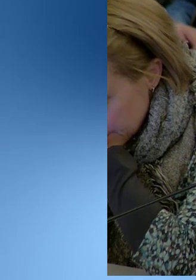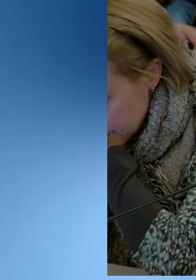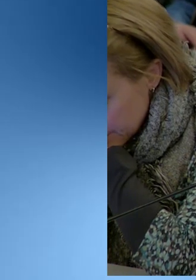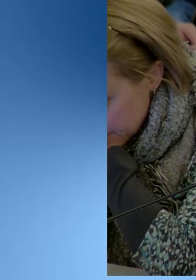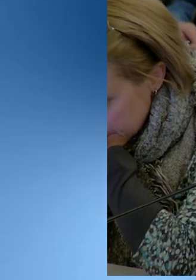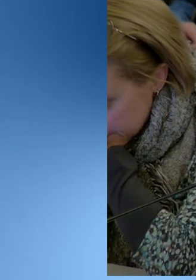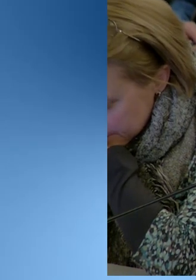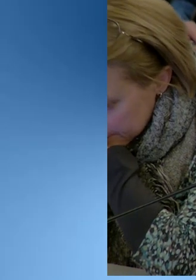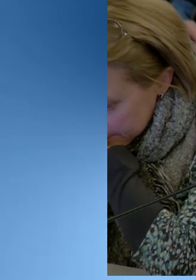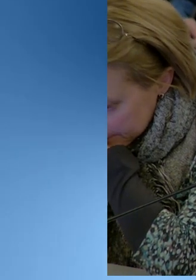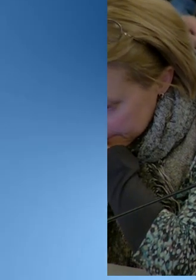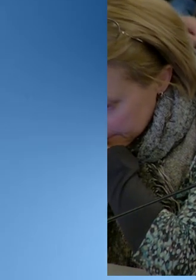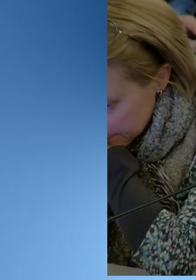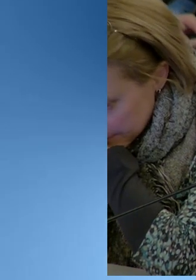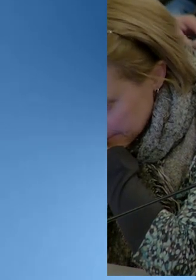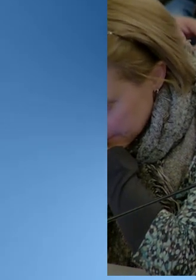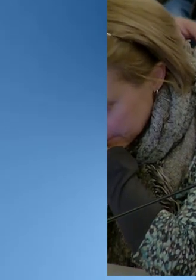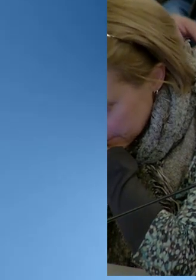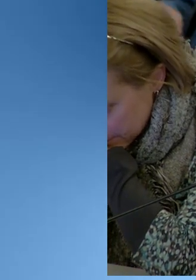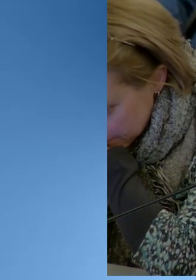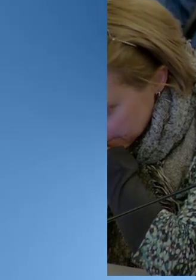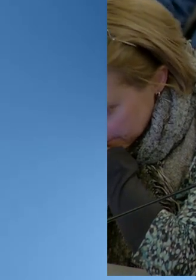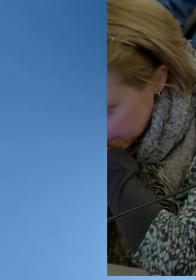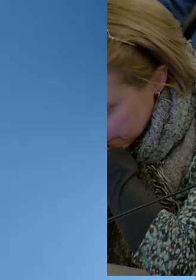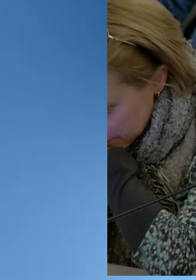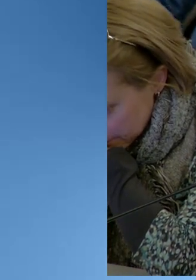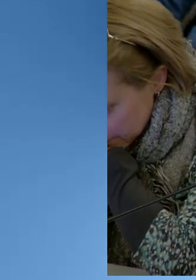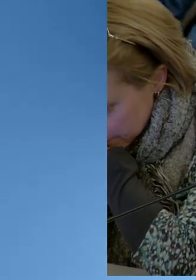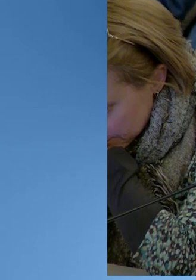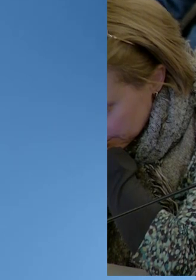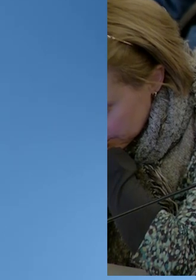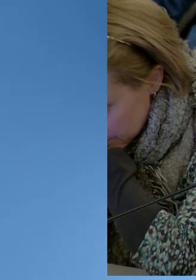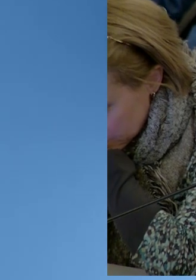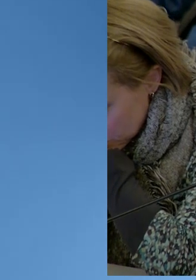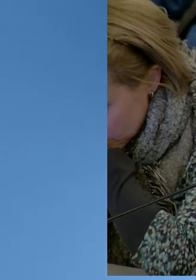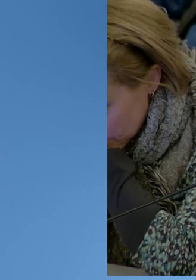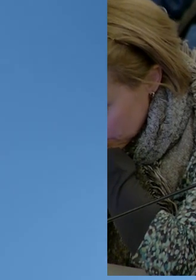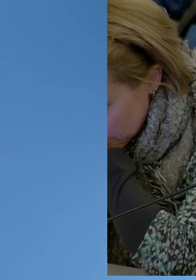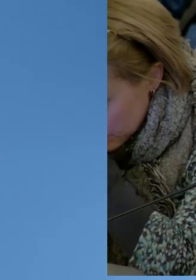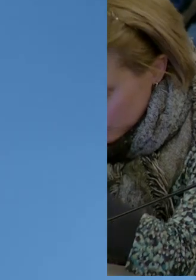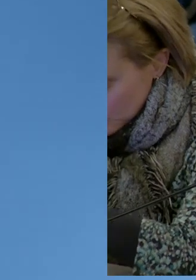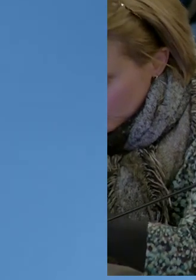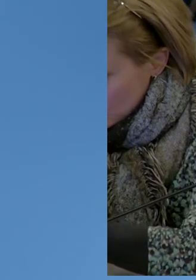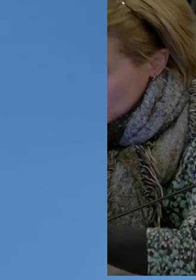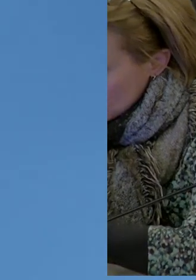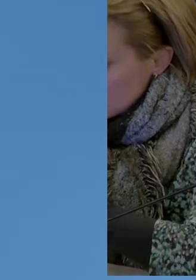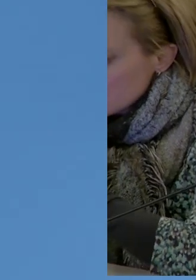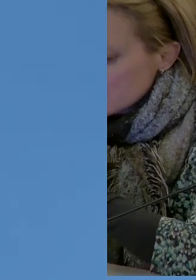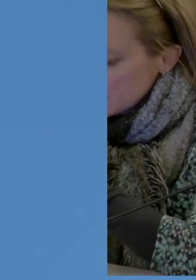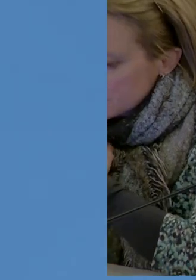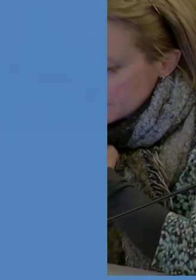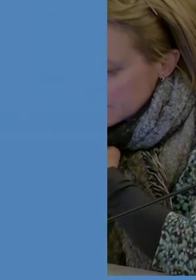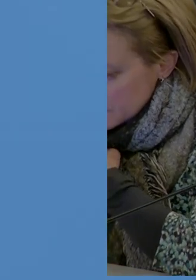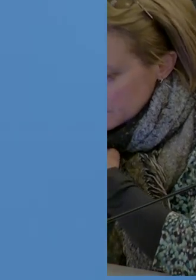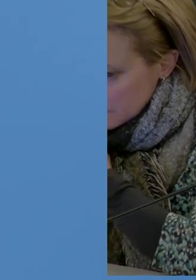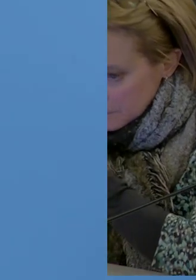2h du matin comme beaucoup d'entre vous certainement ok très bien mais je crois que ce Ce n ça peut pas durer sachant en plus que maintenant il n'y a plus que SEP